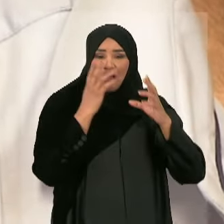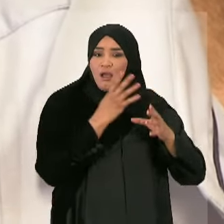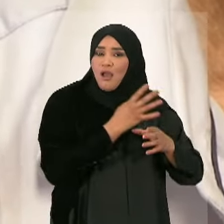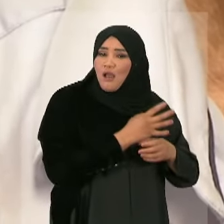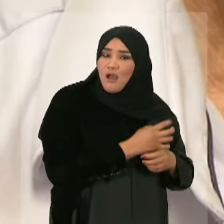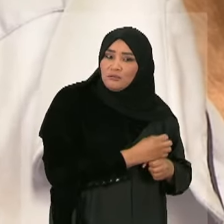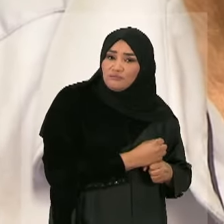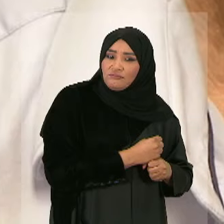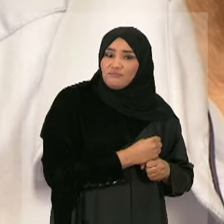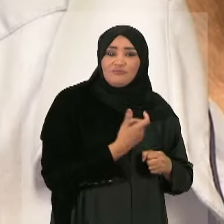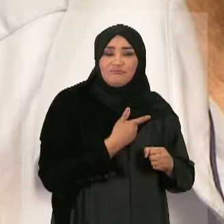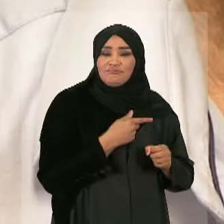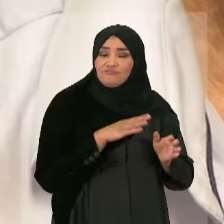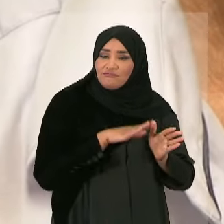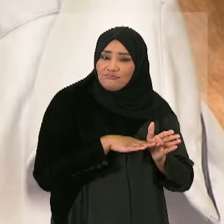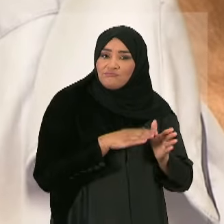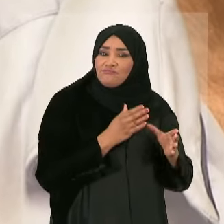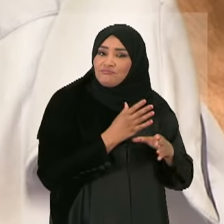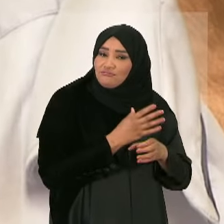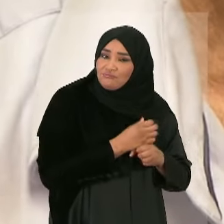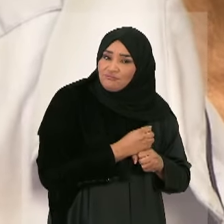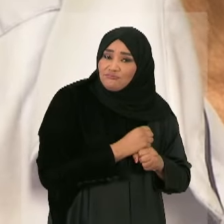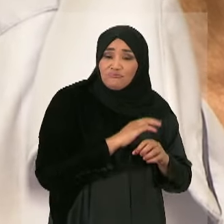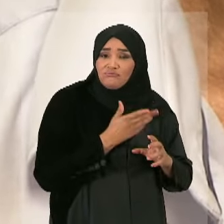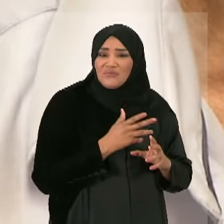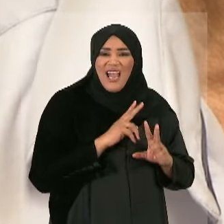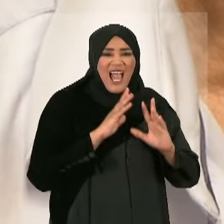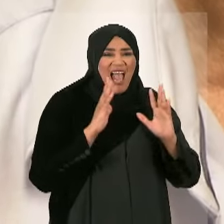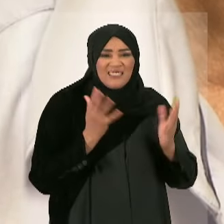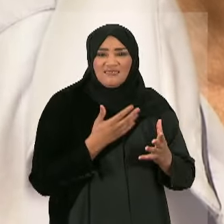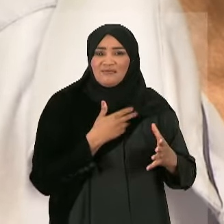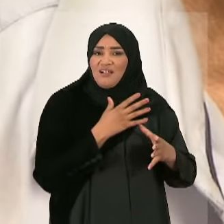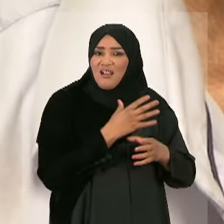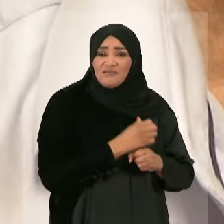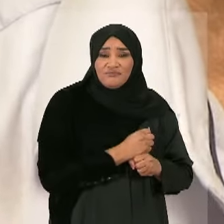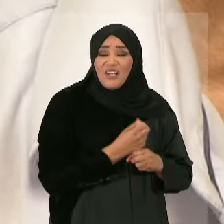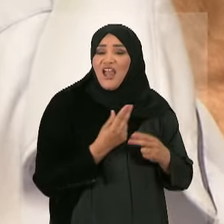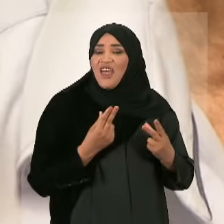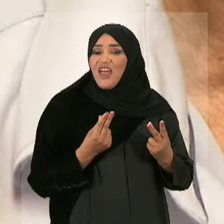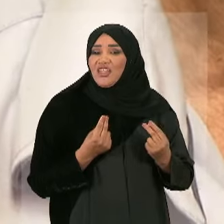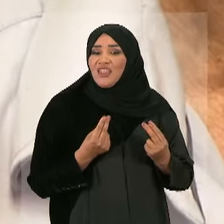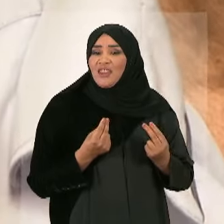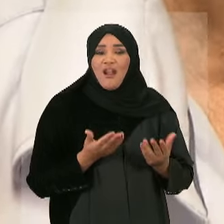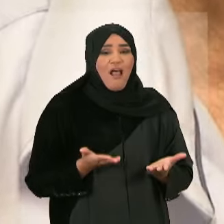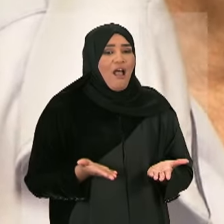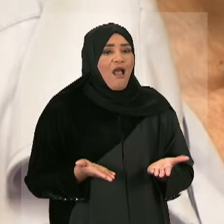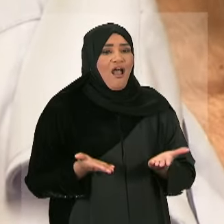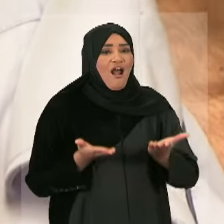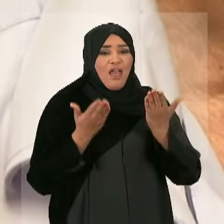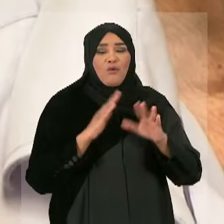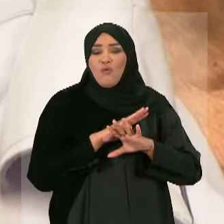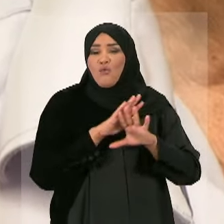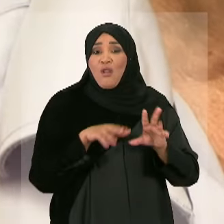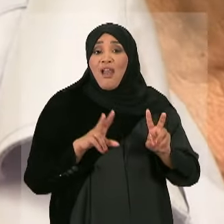الأشياء اللي بقيت هي أشياء متحافظ عليها، أشياء كثير وثمينة جدا، وكلها